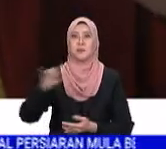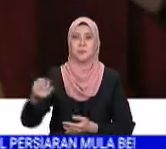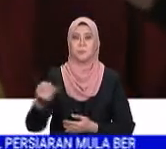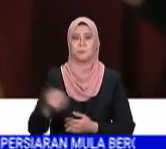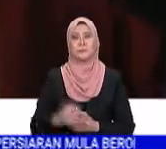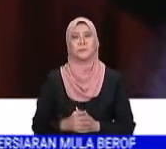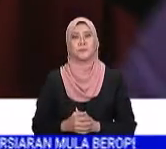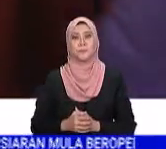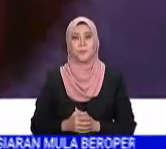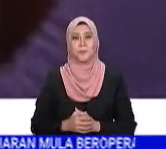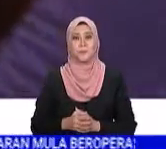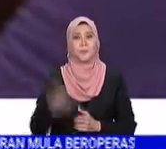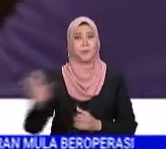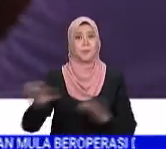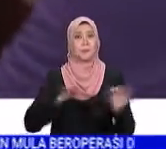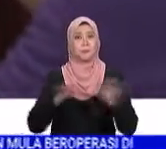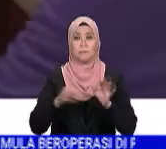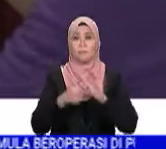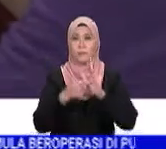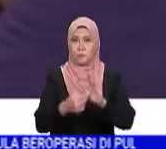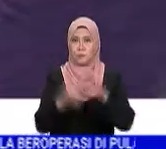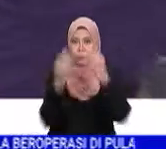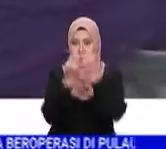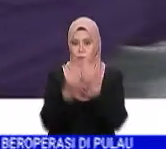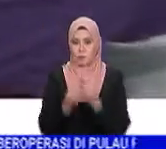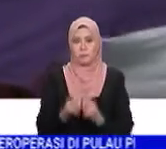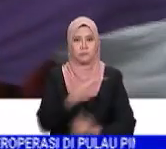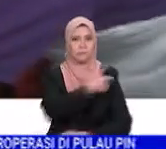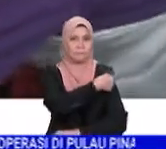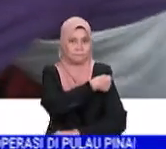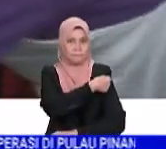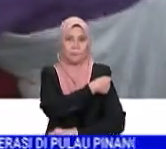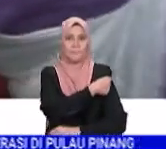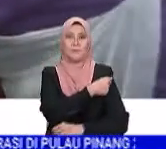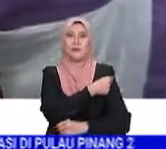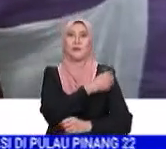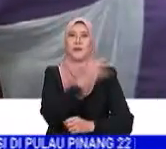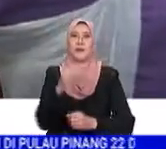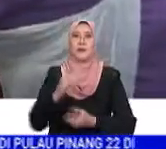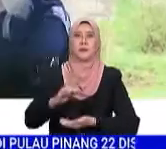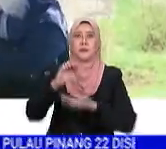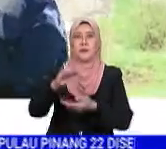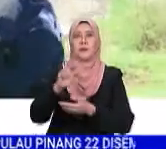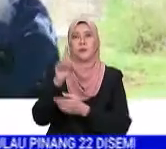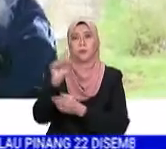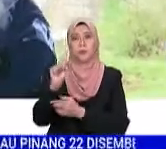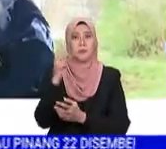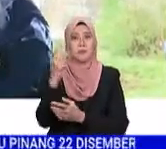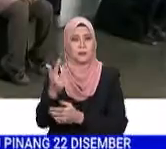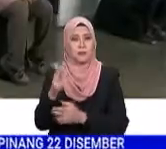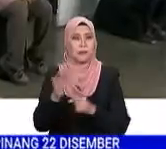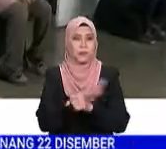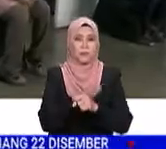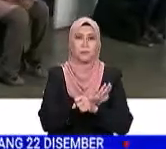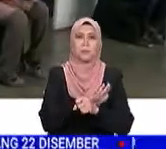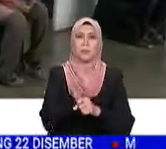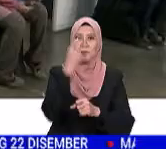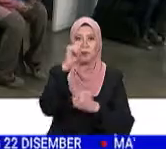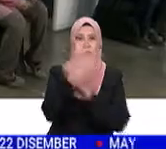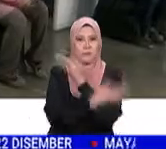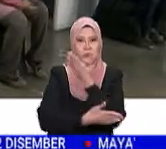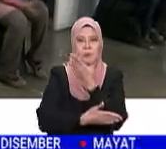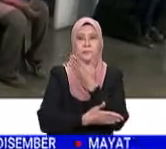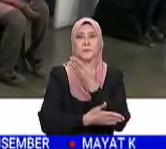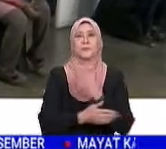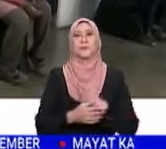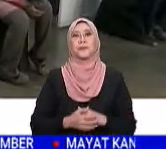Selangor. Jelas beliau lagi, ia terbukti dengan kadar vaksinasi tinggi serta bekalan bagi dos penggalak yang mencukupi di negara ini.